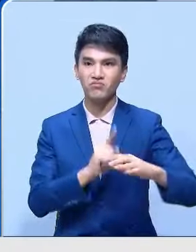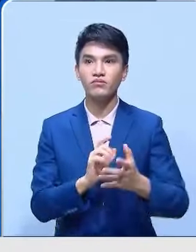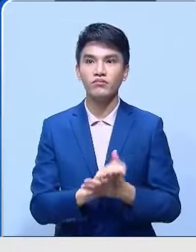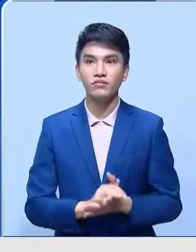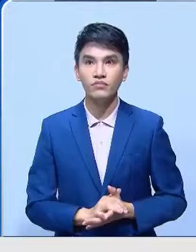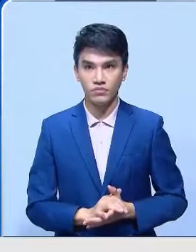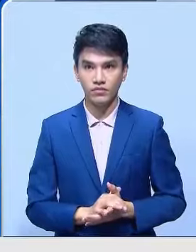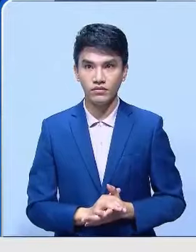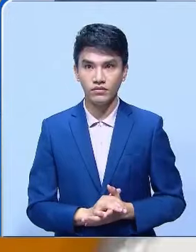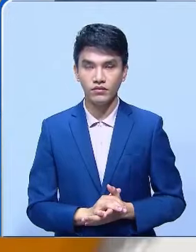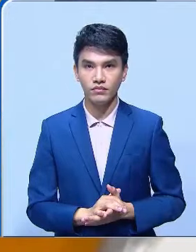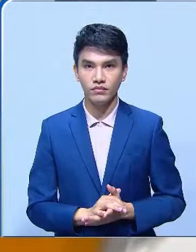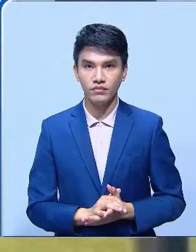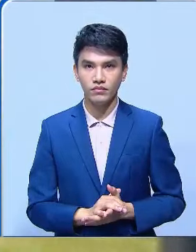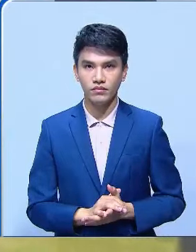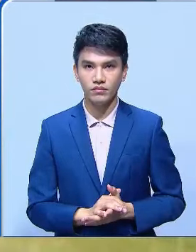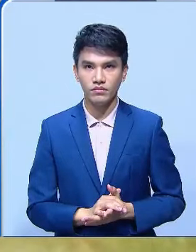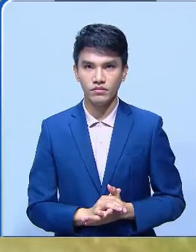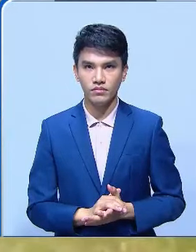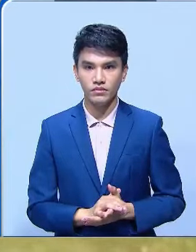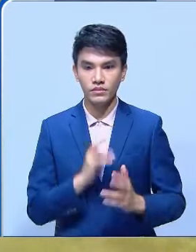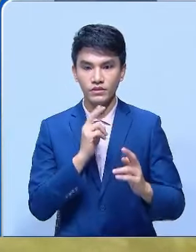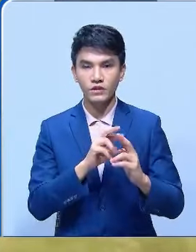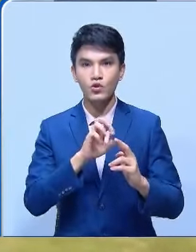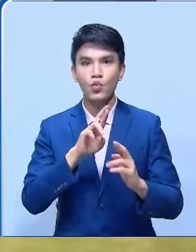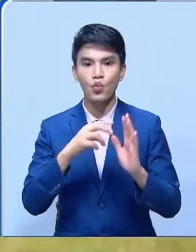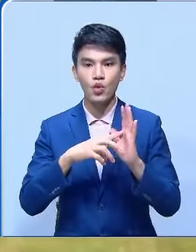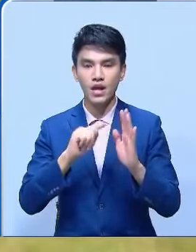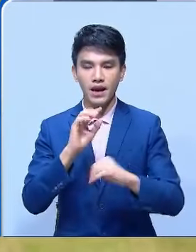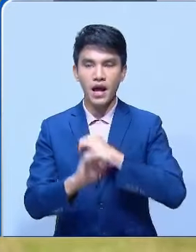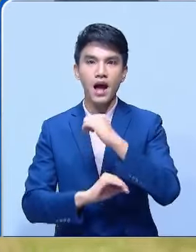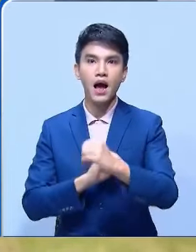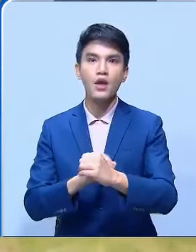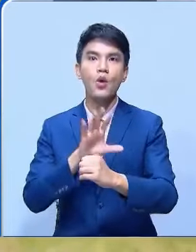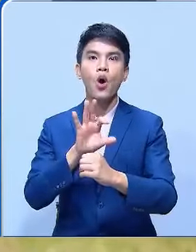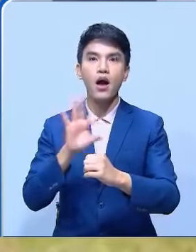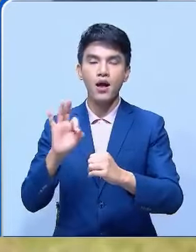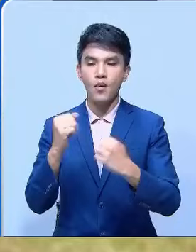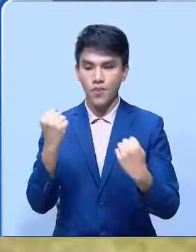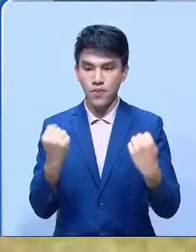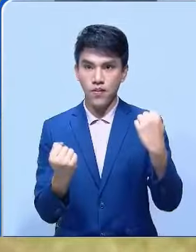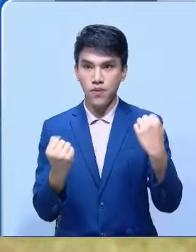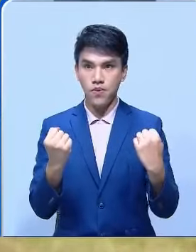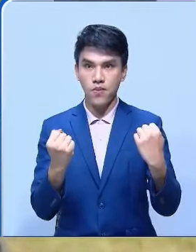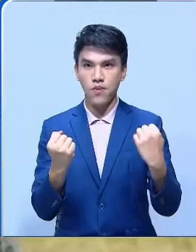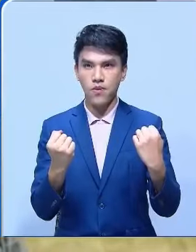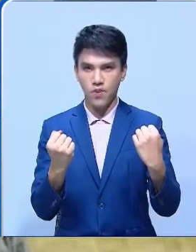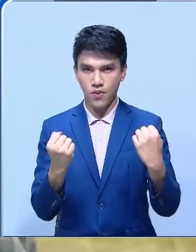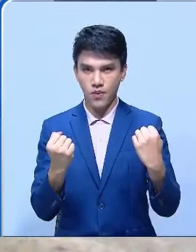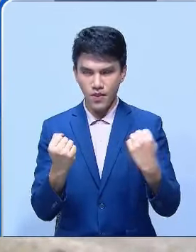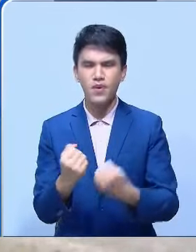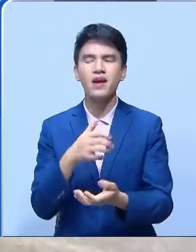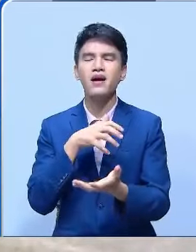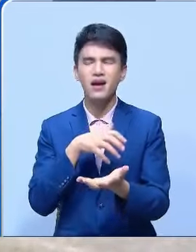ะขณะเดียวกันนายวิรัตอายุ59ปีคนขับรถกระบะฟังฝั่งเขาบ้างเขาก็บอก